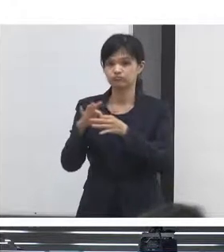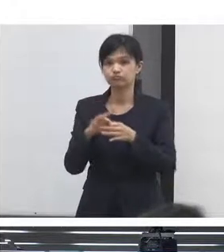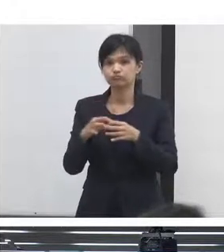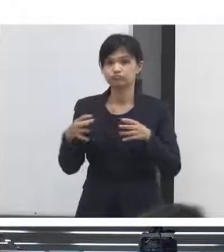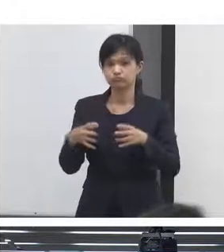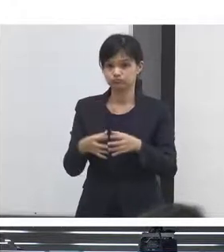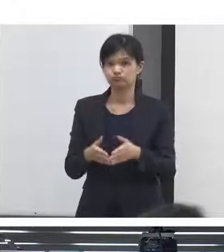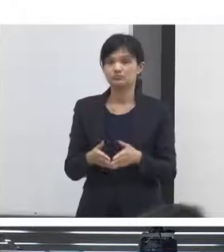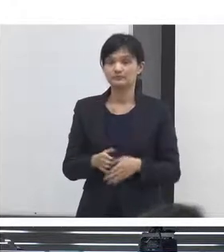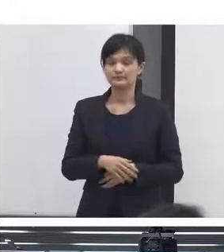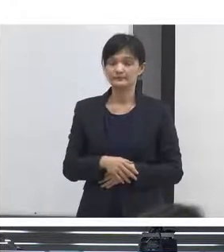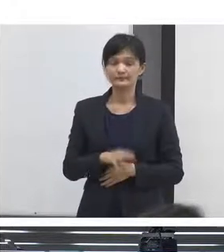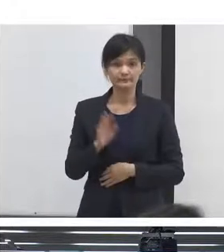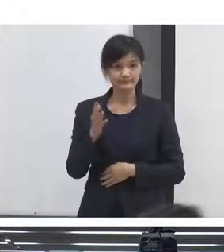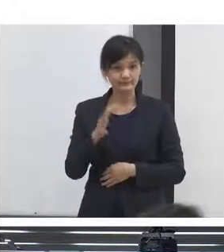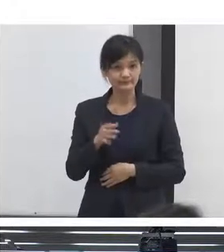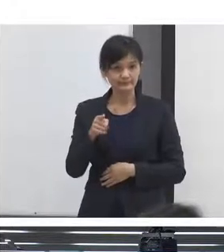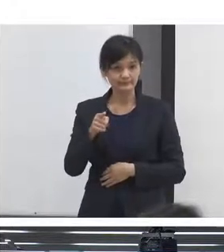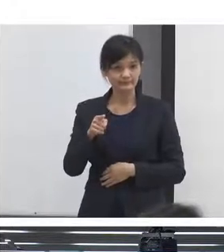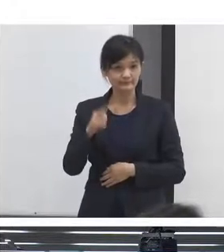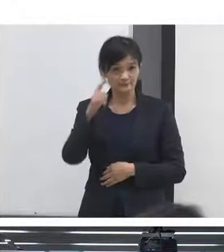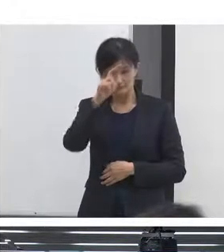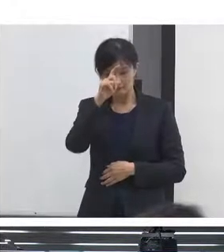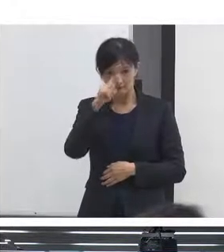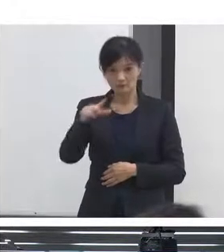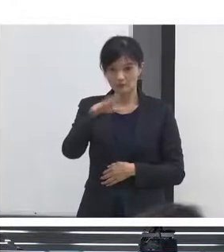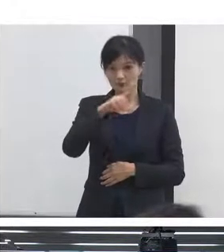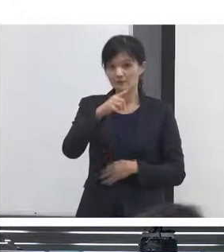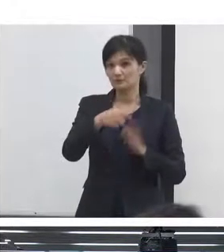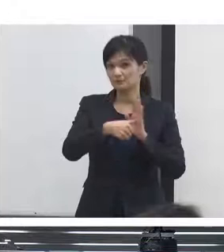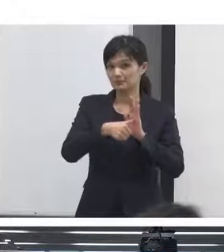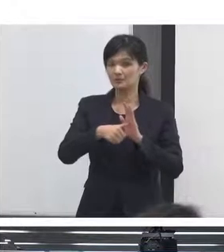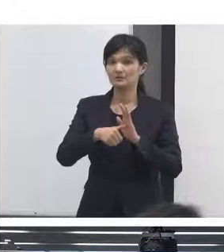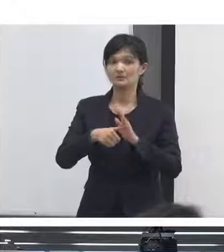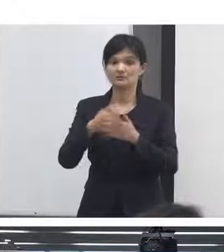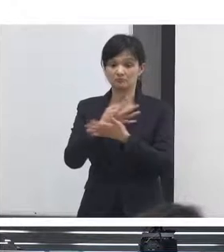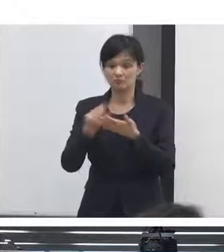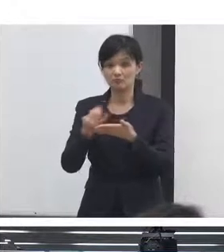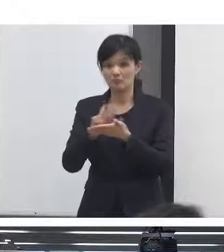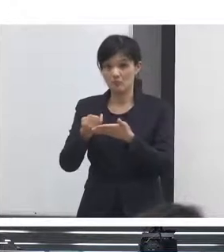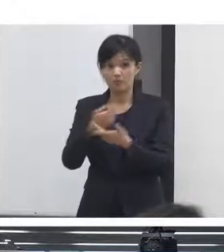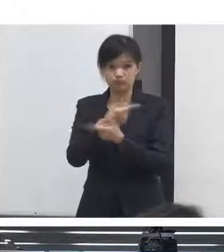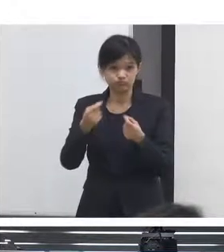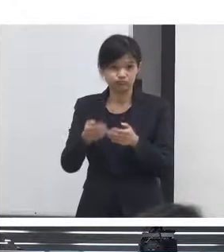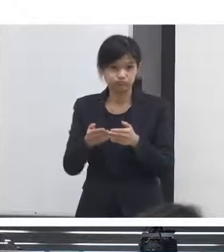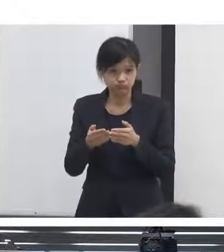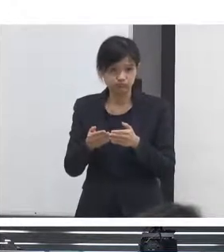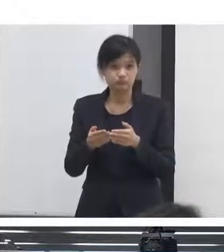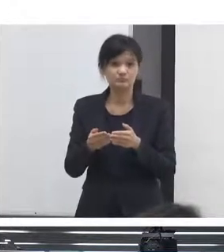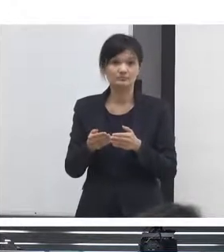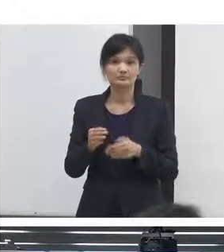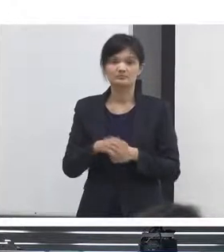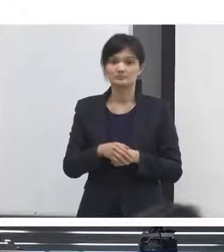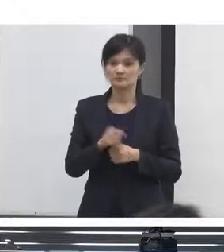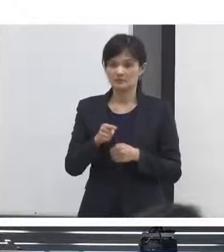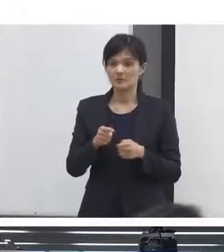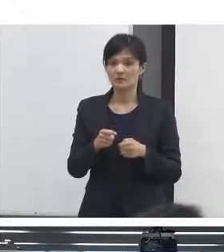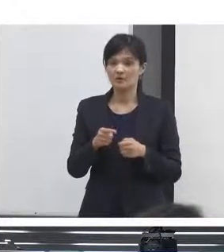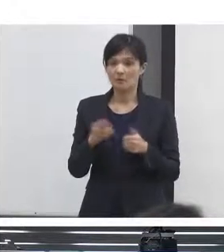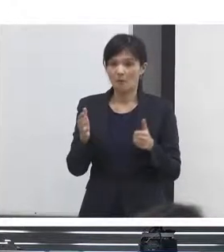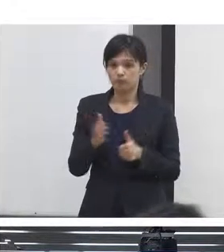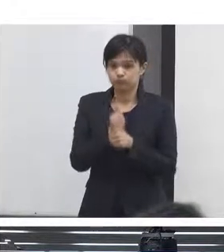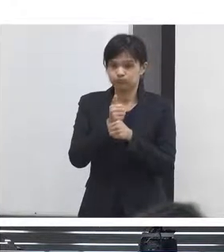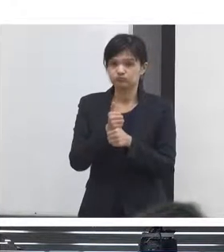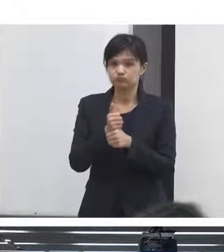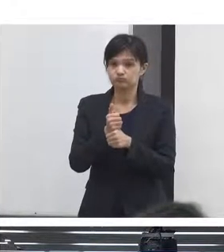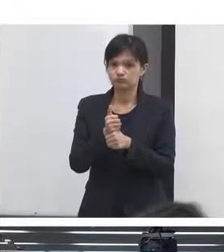呢？也就是说，这个统一的名称跟代码，农作物统一的名称代码，它应该就是一个最大的集合，就是我们刚刚讲核心一位。那很多的资